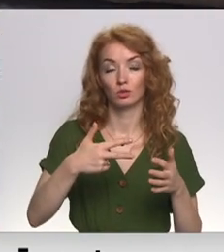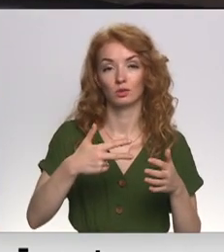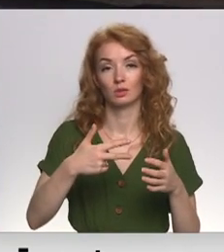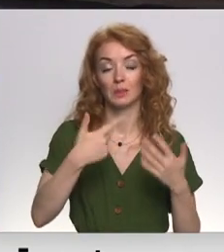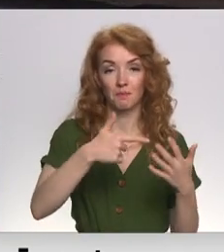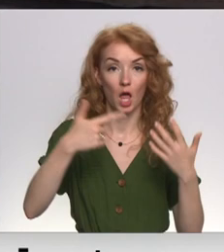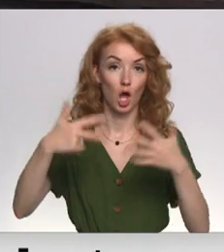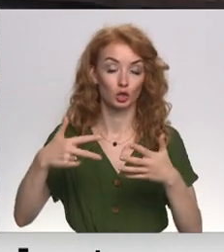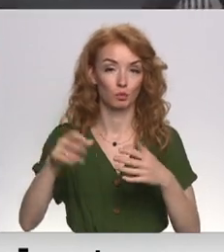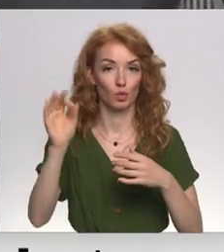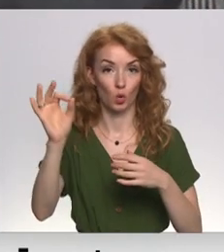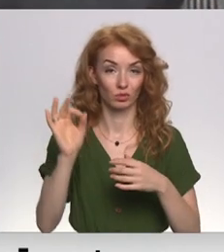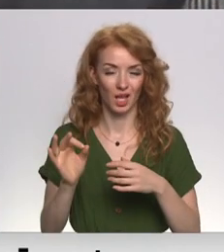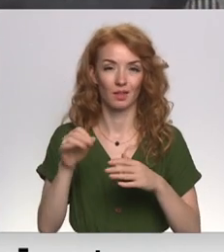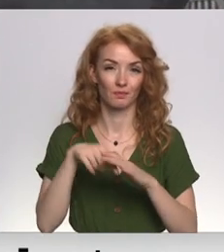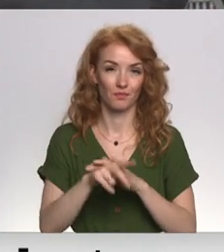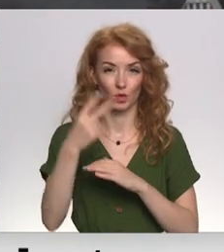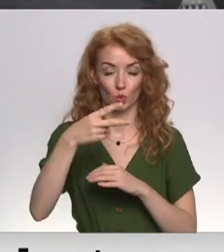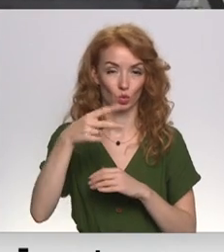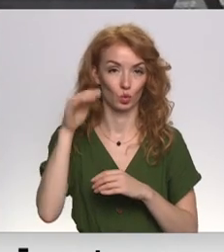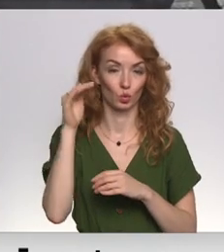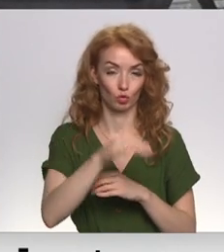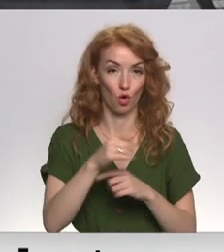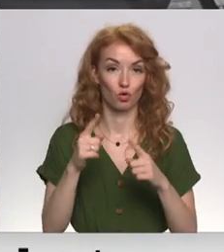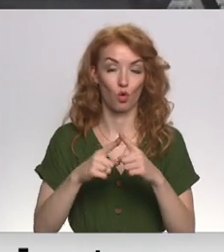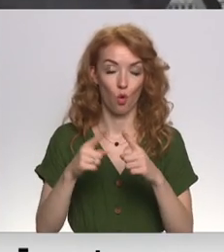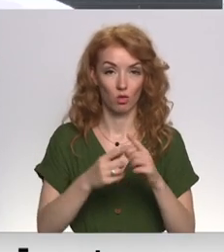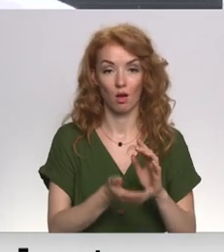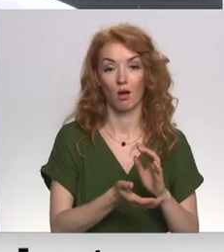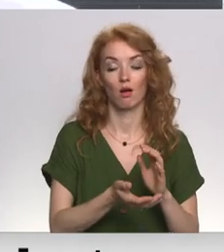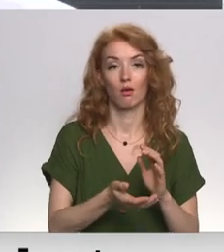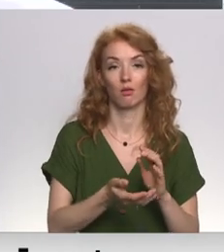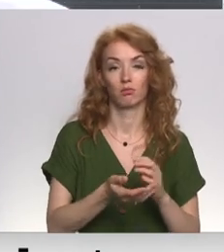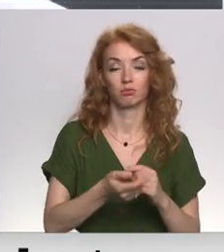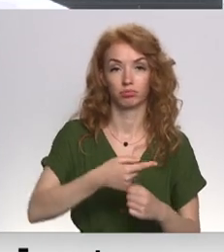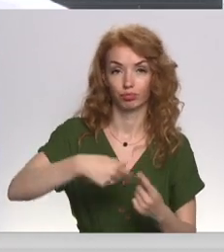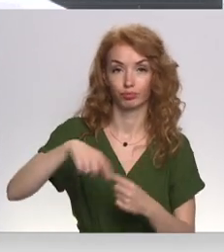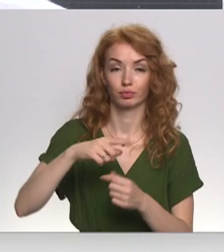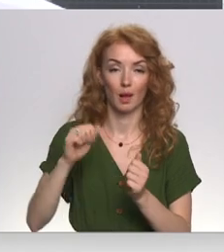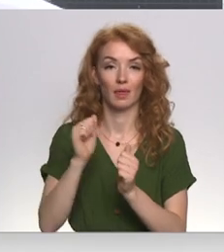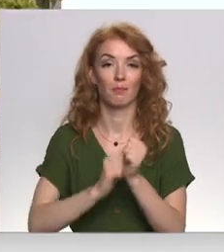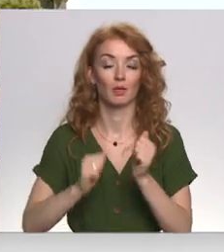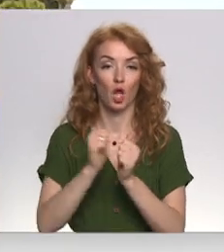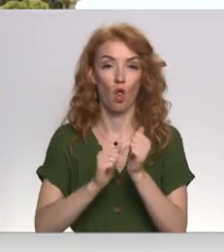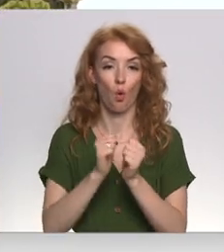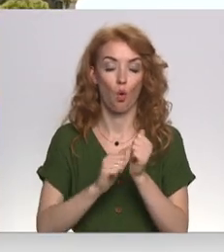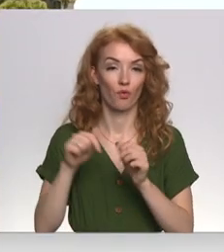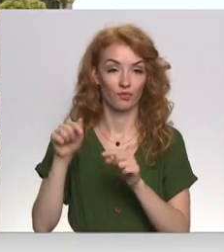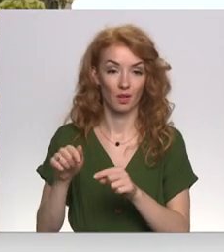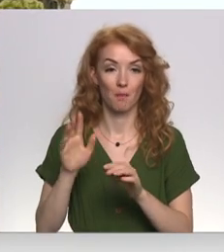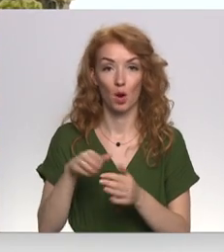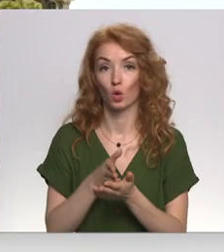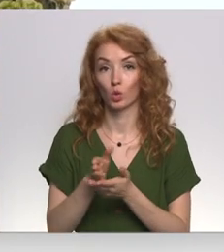70-80%, kas ir pie 20 tūkstoši tonnām, nāks ārā bioloģiju saturoši. Par